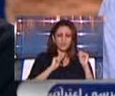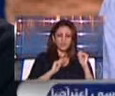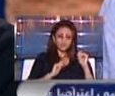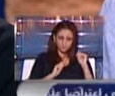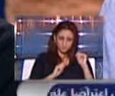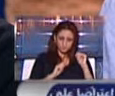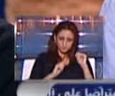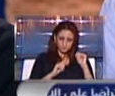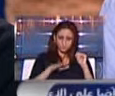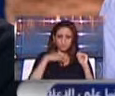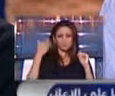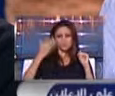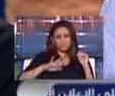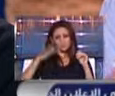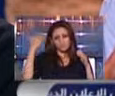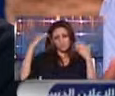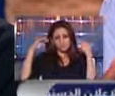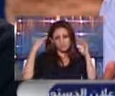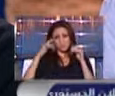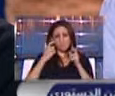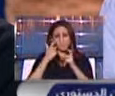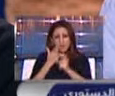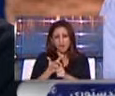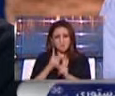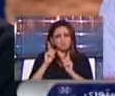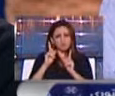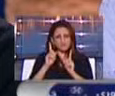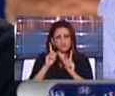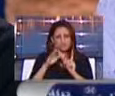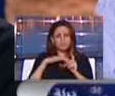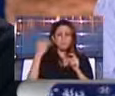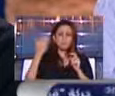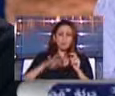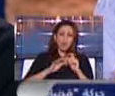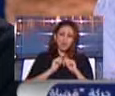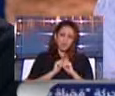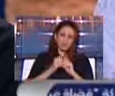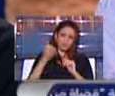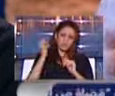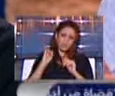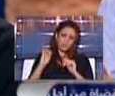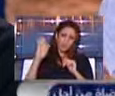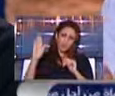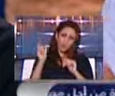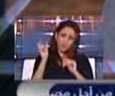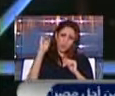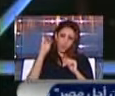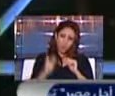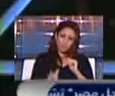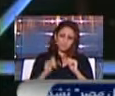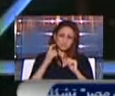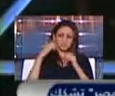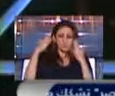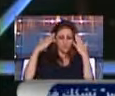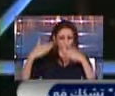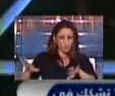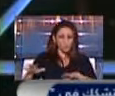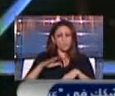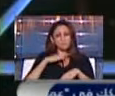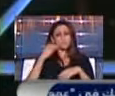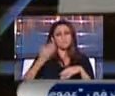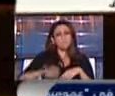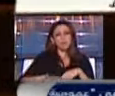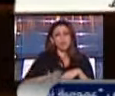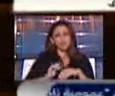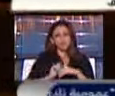من 4 شهور، مصاب كان محتاج رعاية. للأسف الشهيد الأستاذ حسني صابر تجاهل هذا المصاب لغاية ما سمعنا خبر